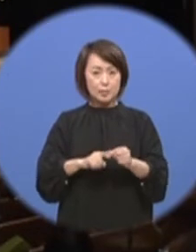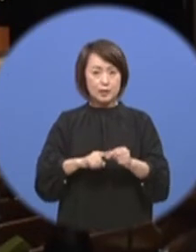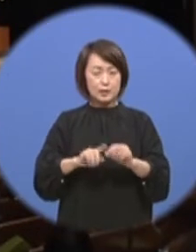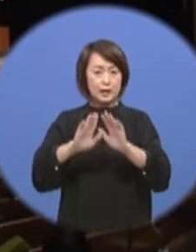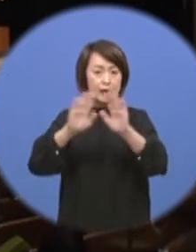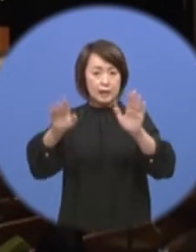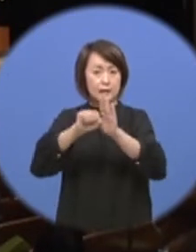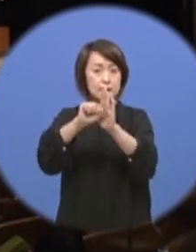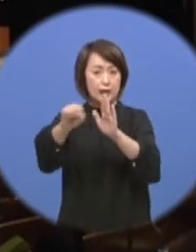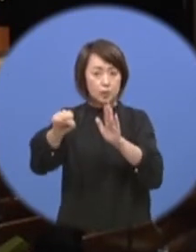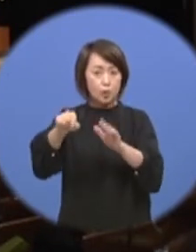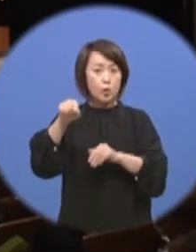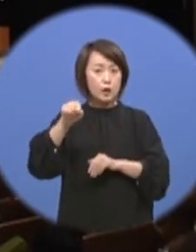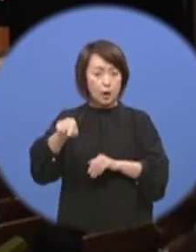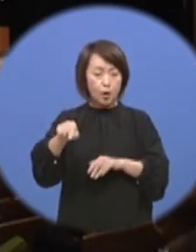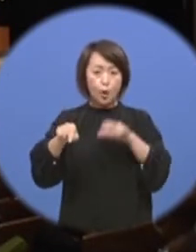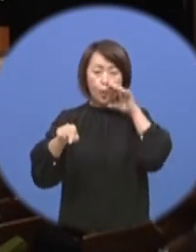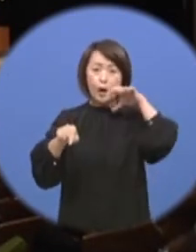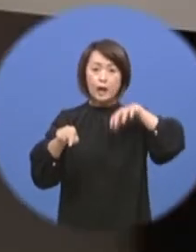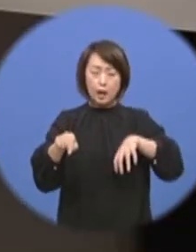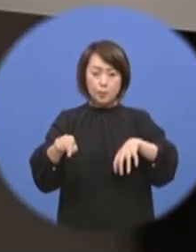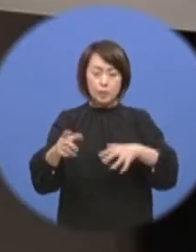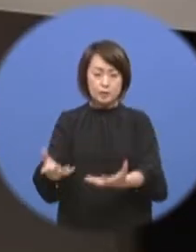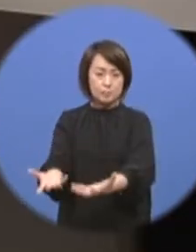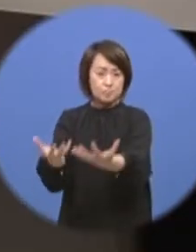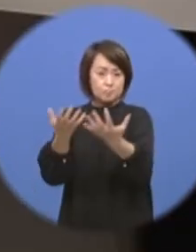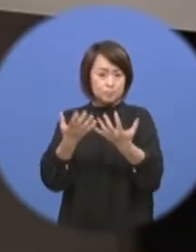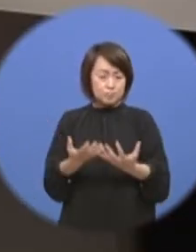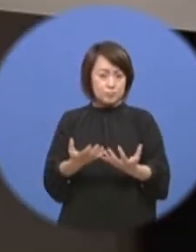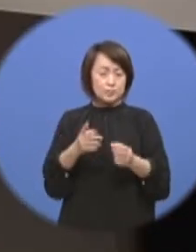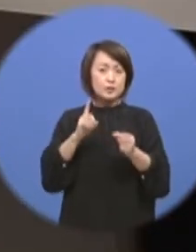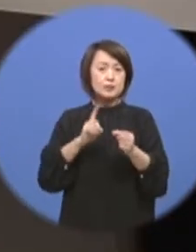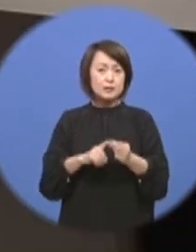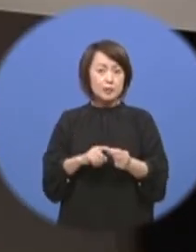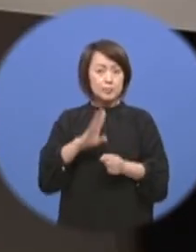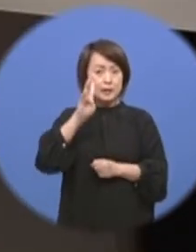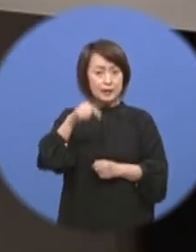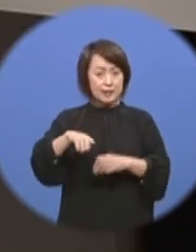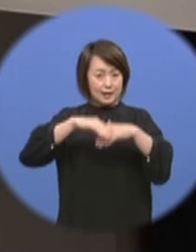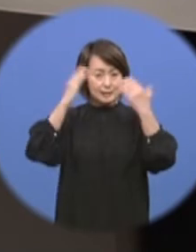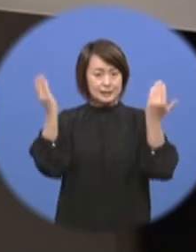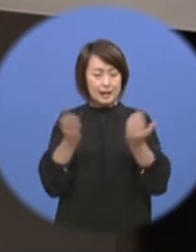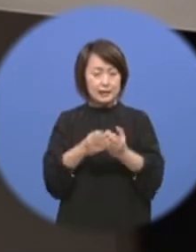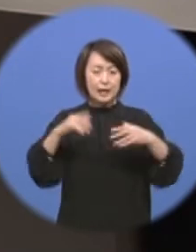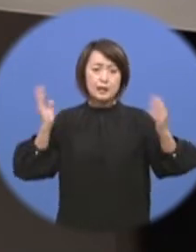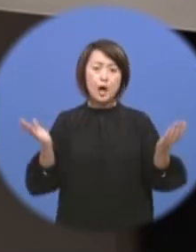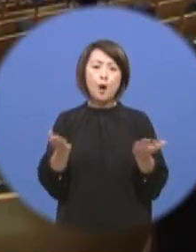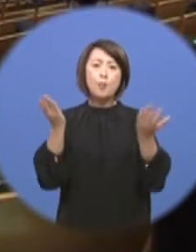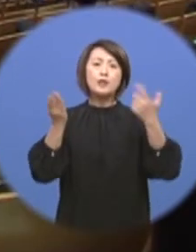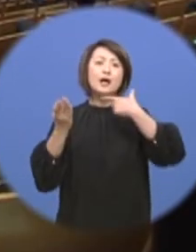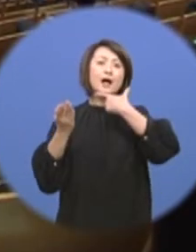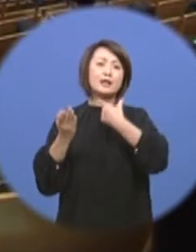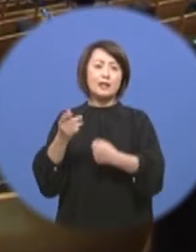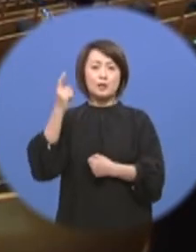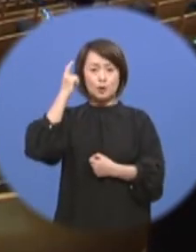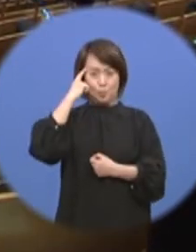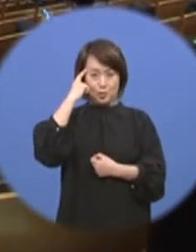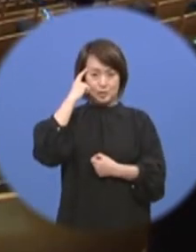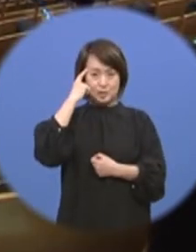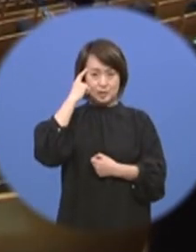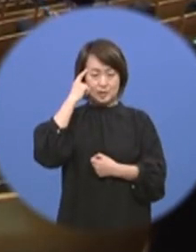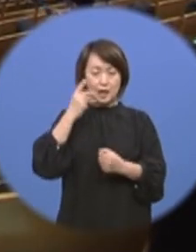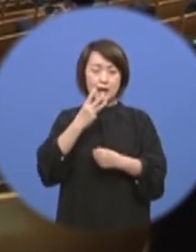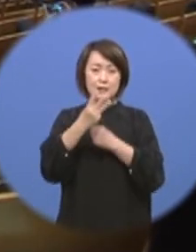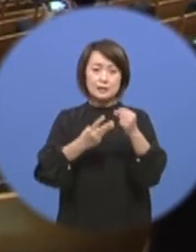を和歌山県今で最大限に波及すべく県全体で盛り上げていきたいなと思いまして3年愛という